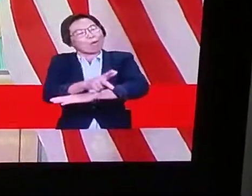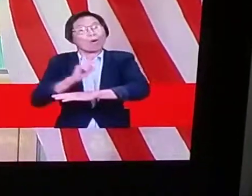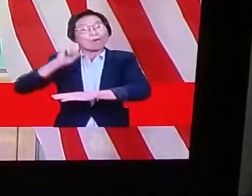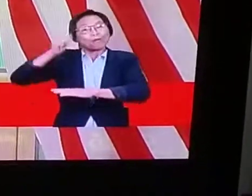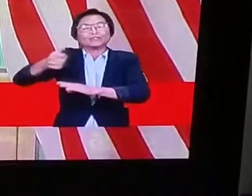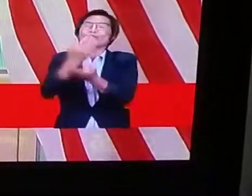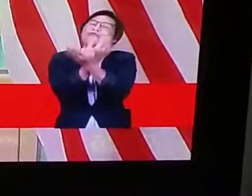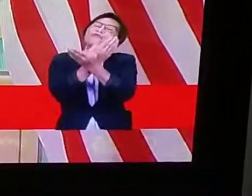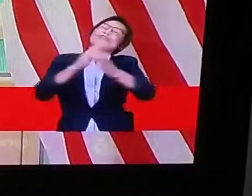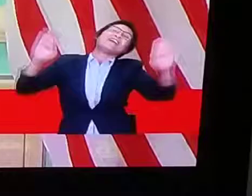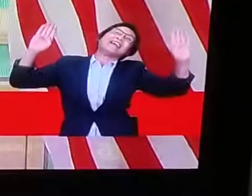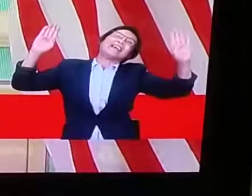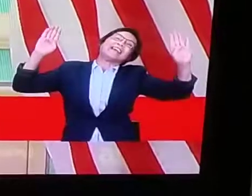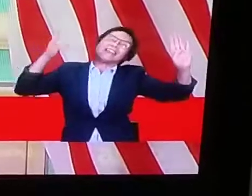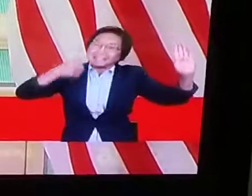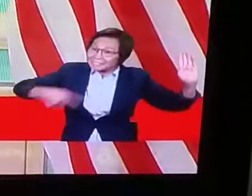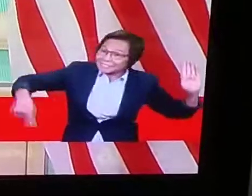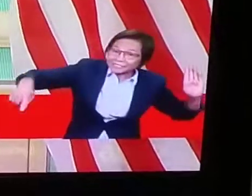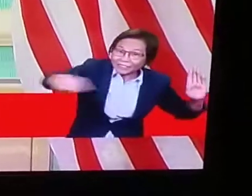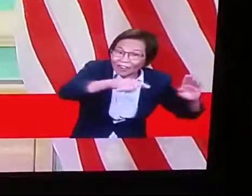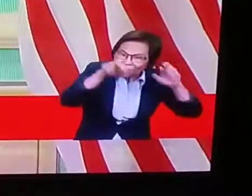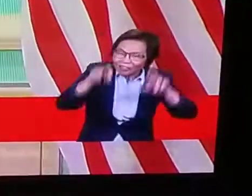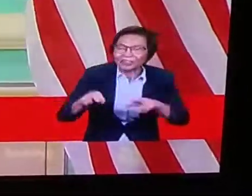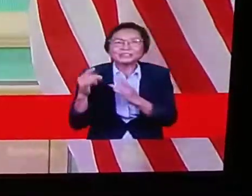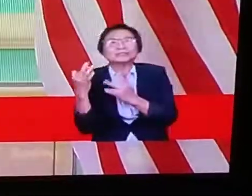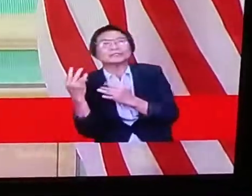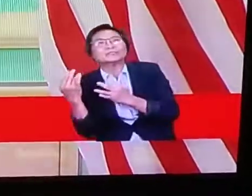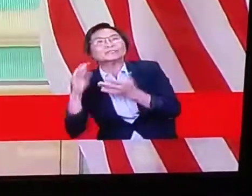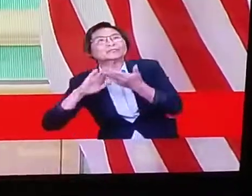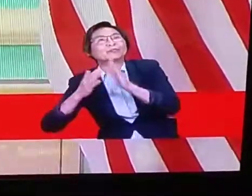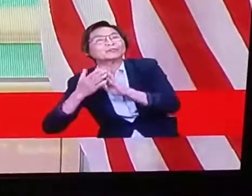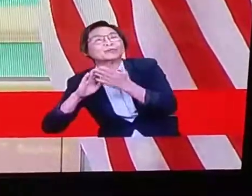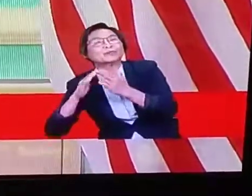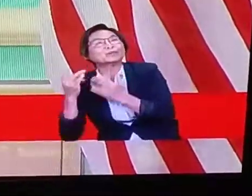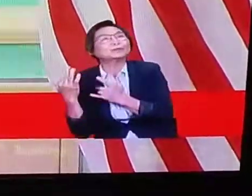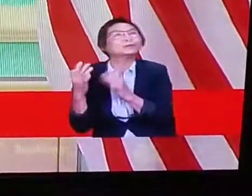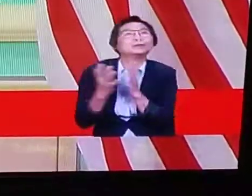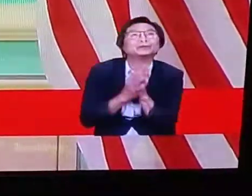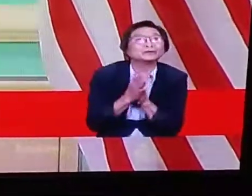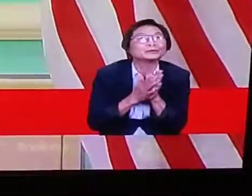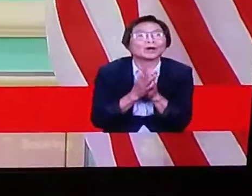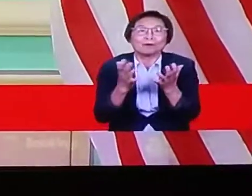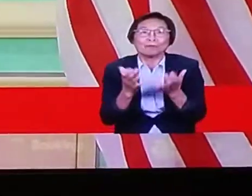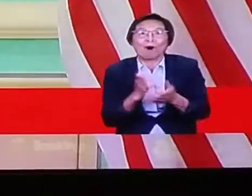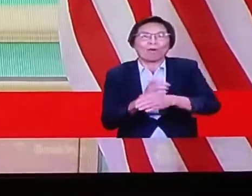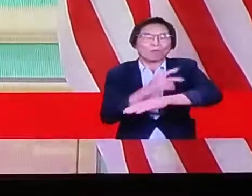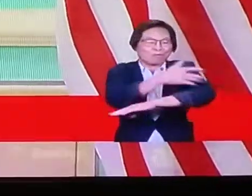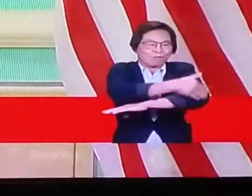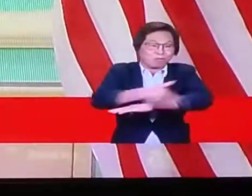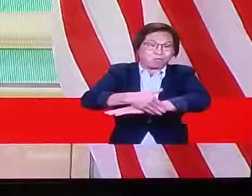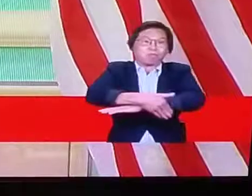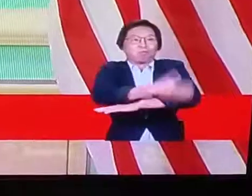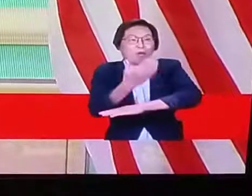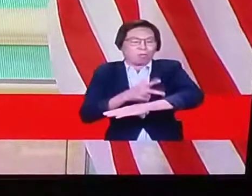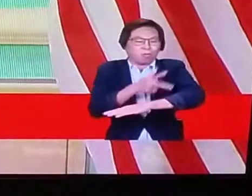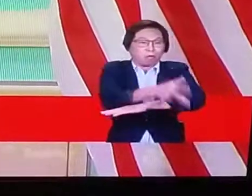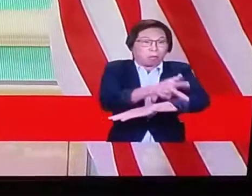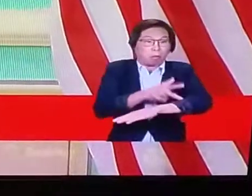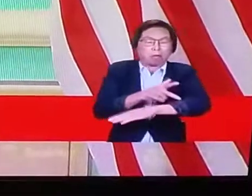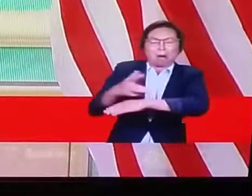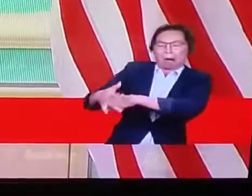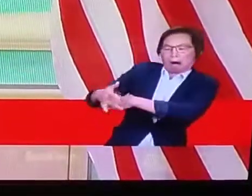Dan inilah sebenarnya yang ditunggu-tunggukan oleh masyarakat. Seperti saya sebutkan tadi, peringkat awalnya kita